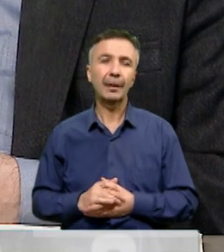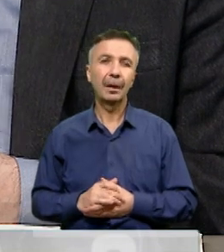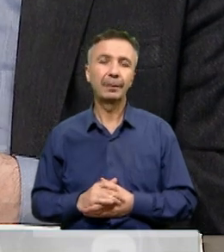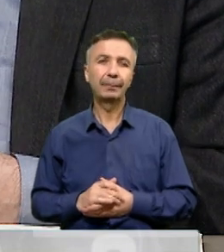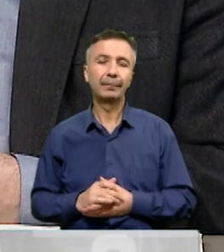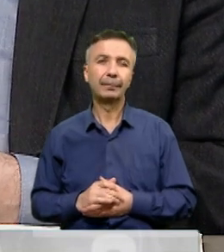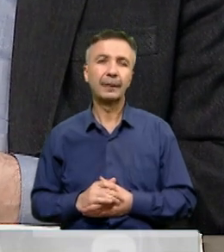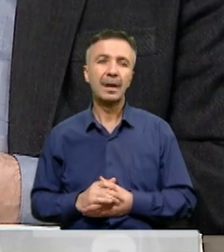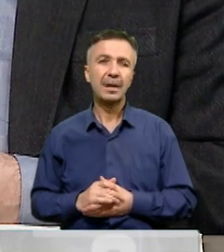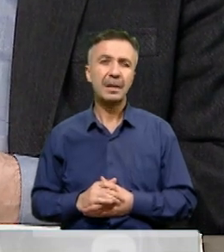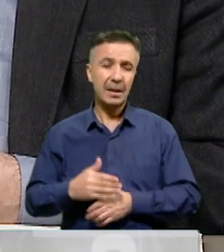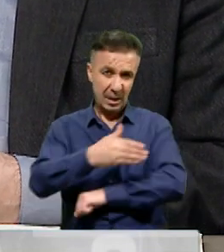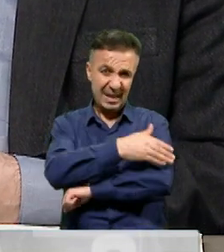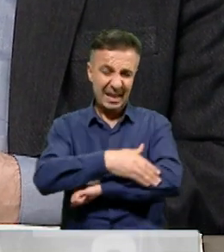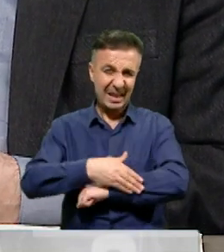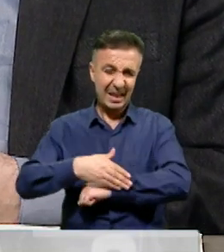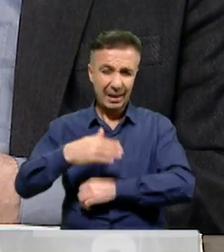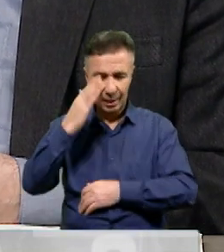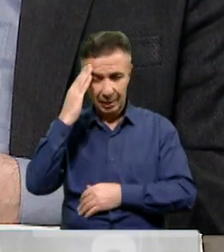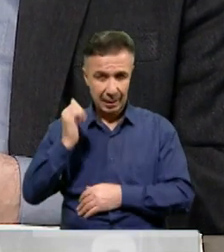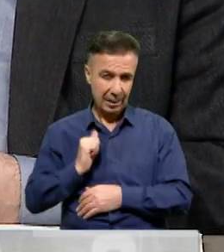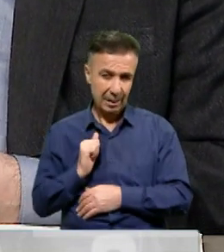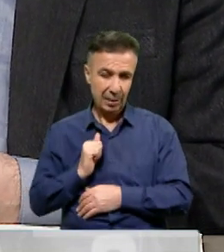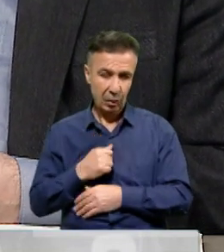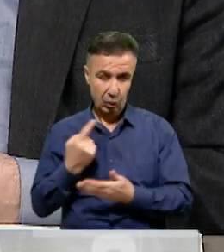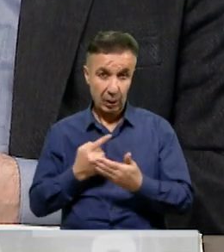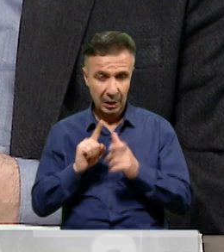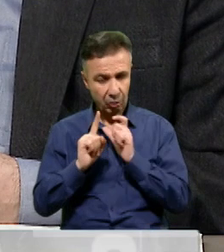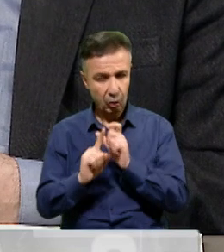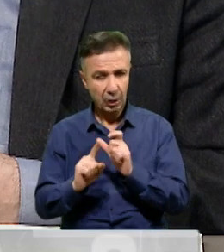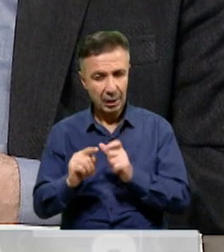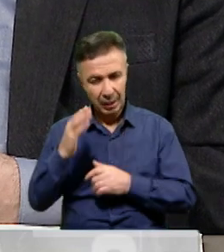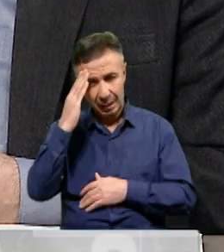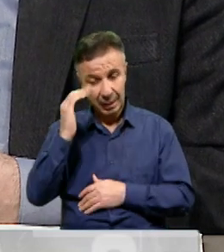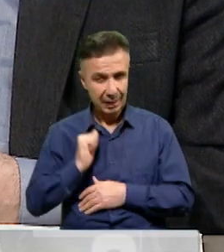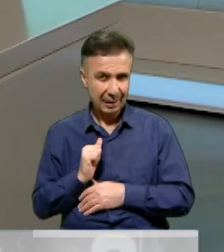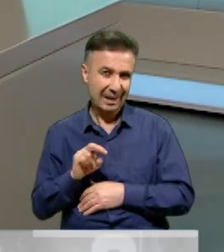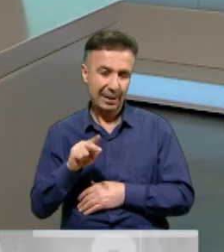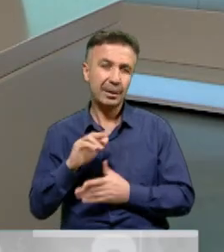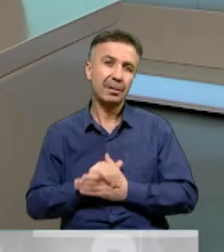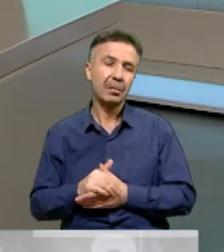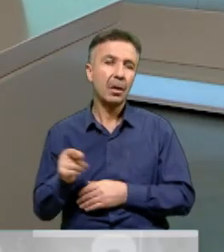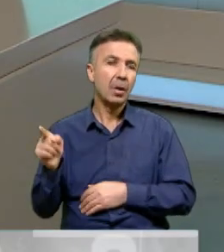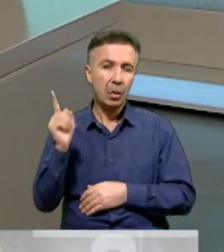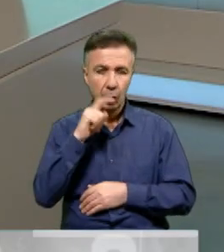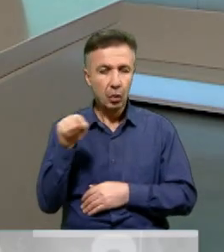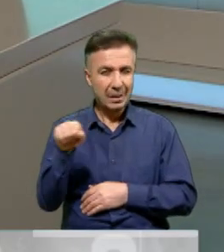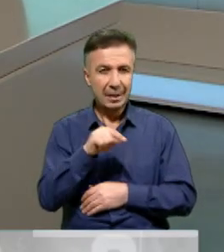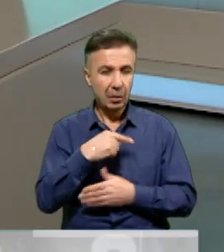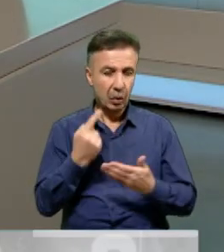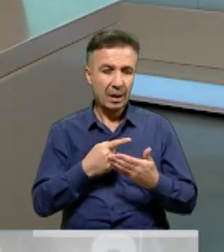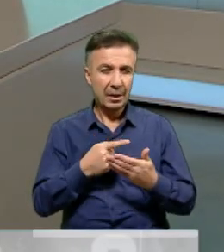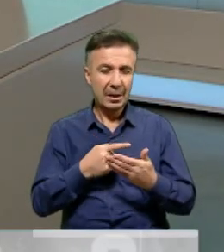huduttaki askerlersiniz. Kur'an muhafızları. Kur'an muhafızlarısınız. Askerlersiniz. Evet. Çünkü siz şu anda